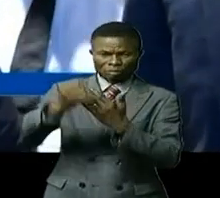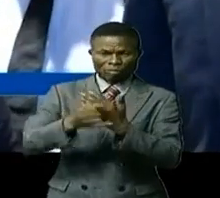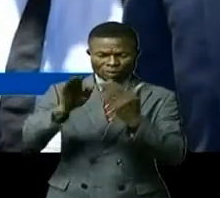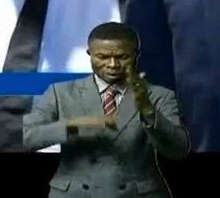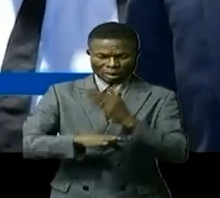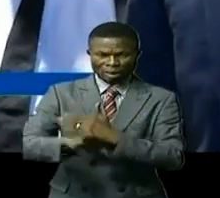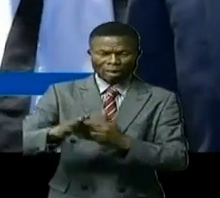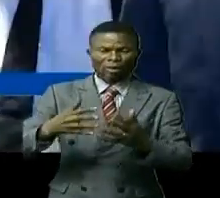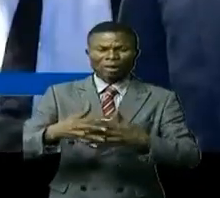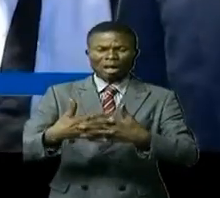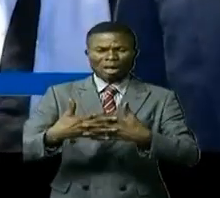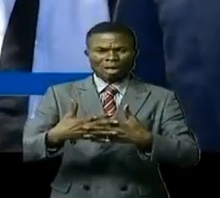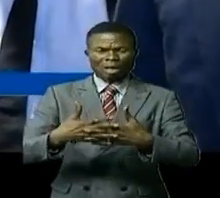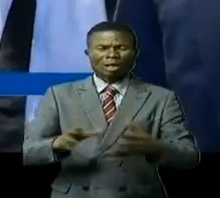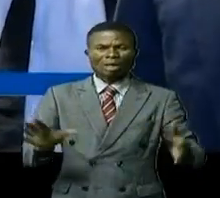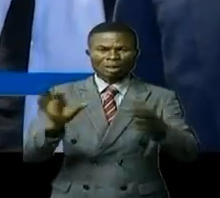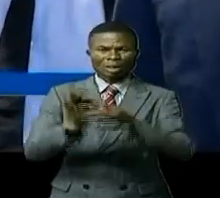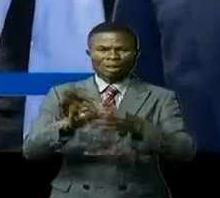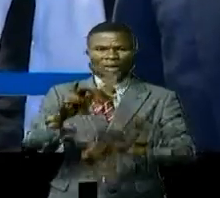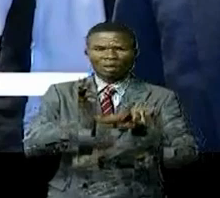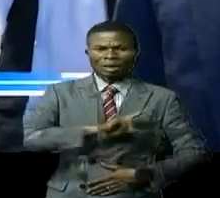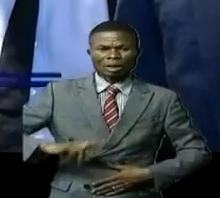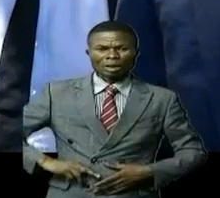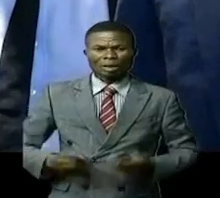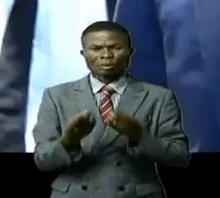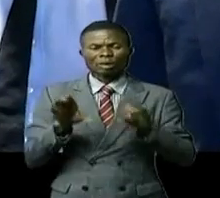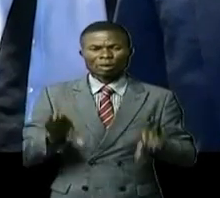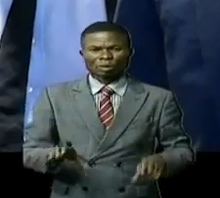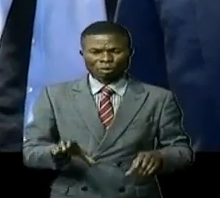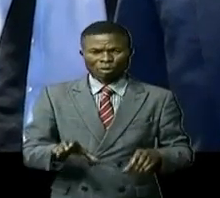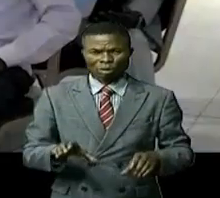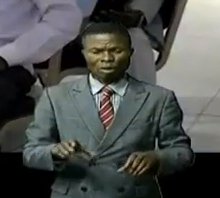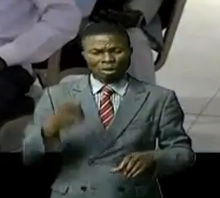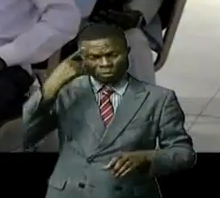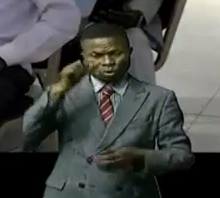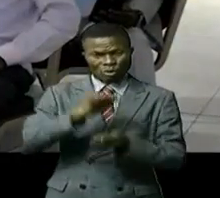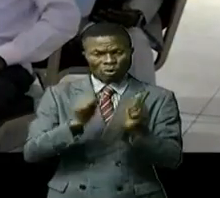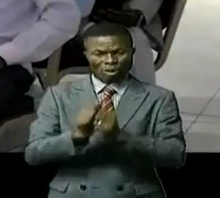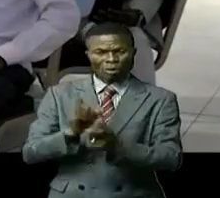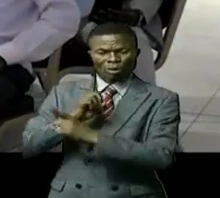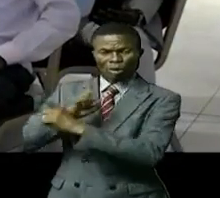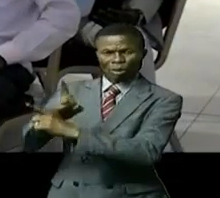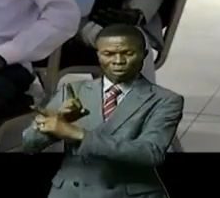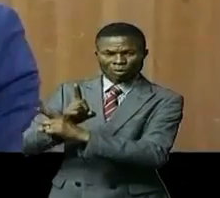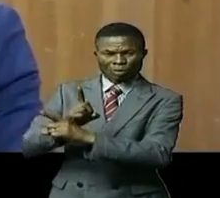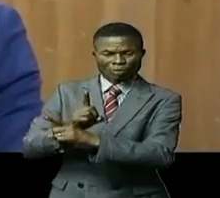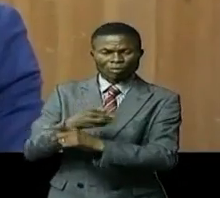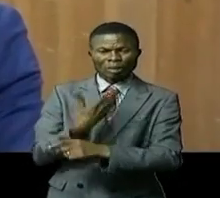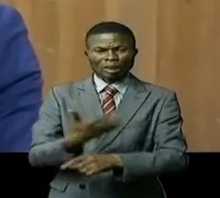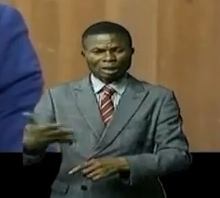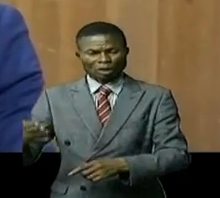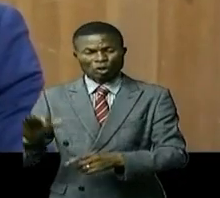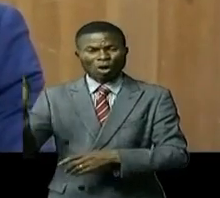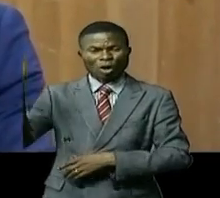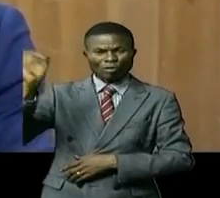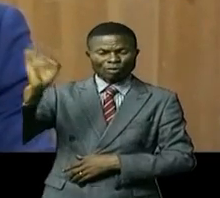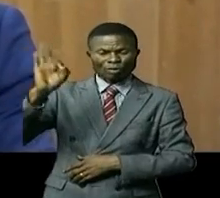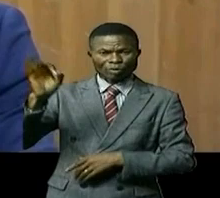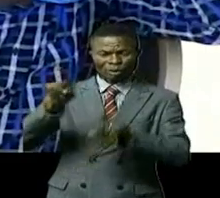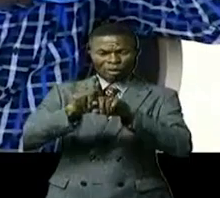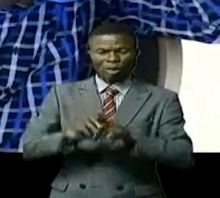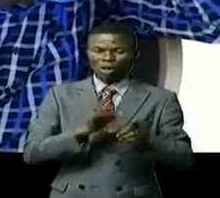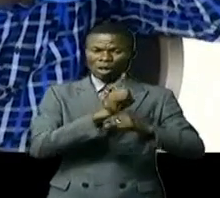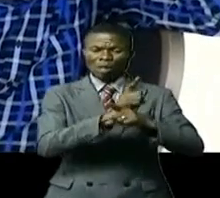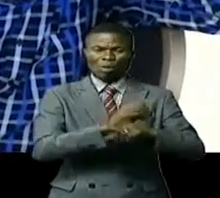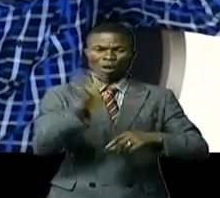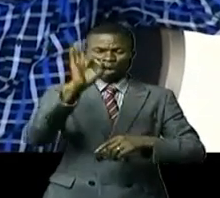notre partenariat avec la République démocratique du Congo concernant la protection de la biodiversité et la préservation des